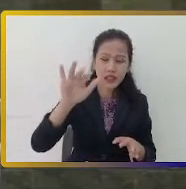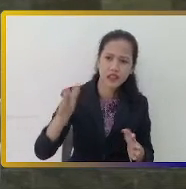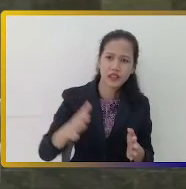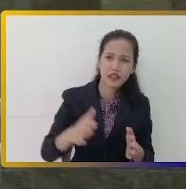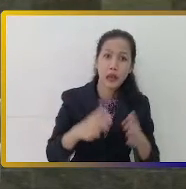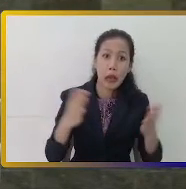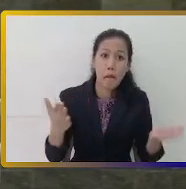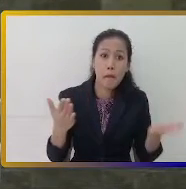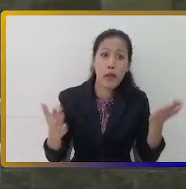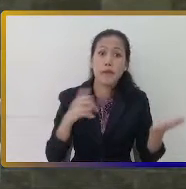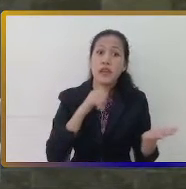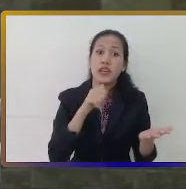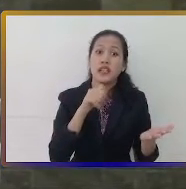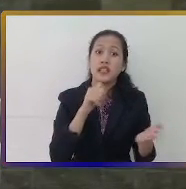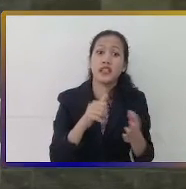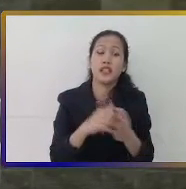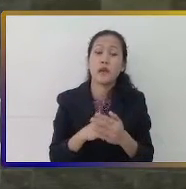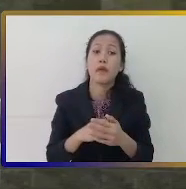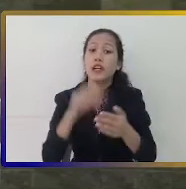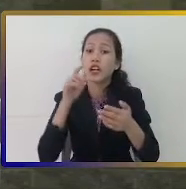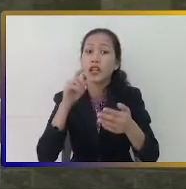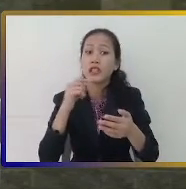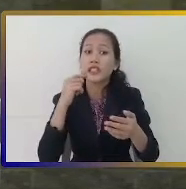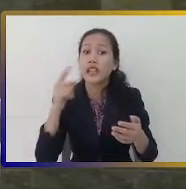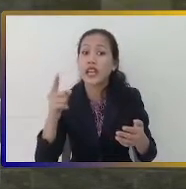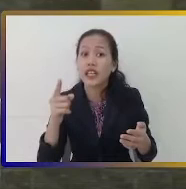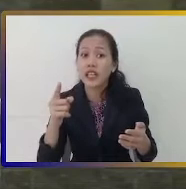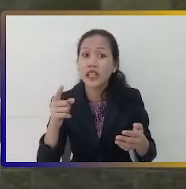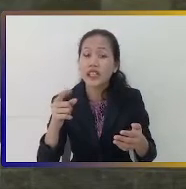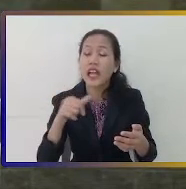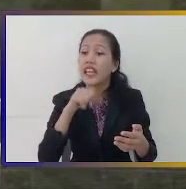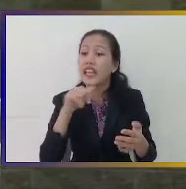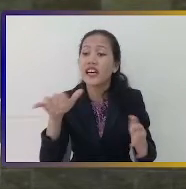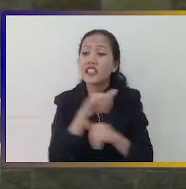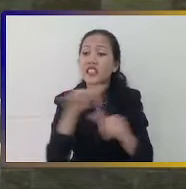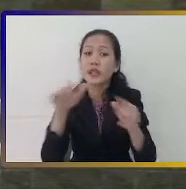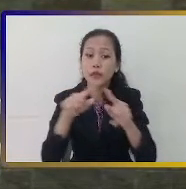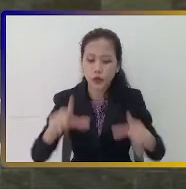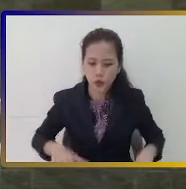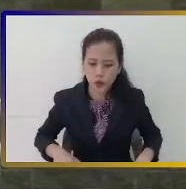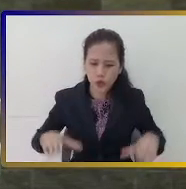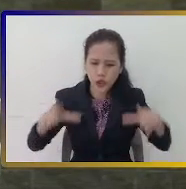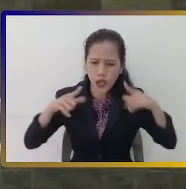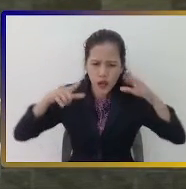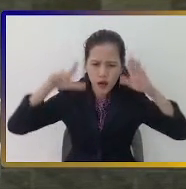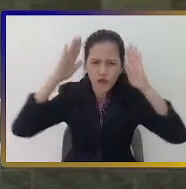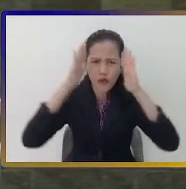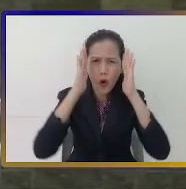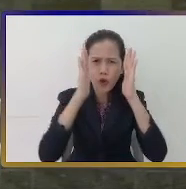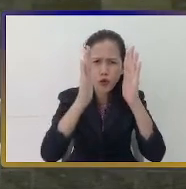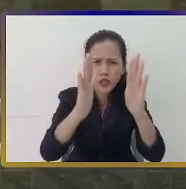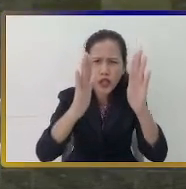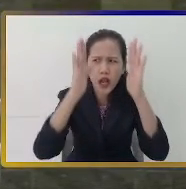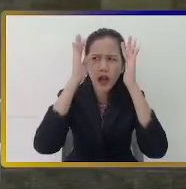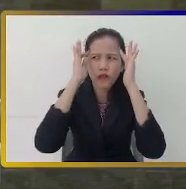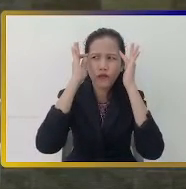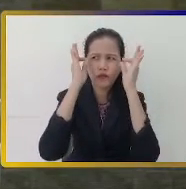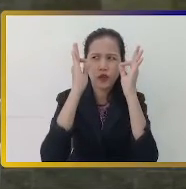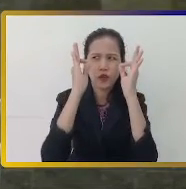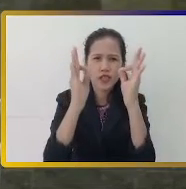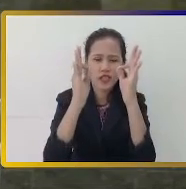ka na mag-interact eh. Mas maganda pag naka-live ka, kapatid. Focus ka sa pakikinig ng salita ng Diyos.